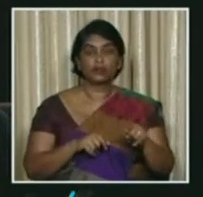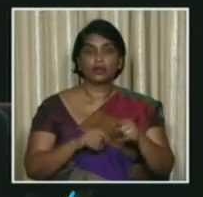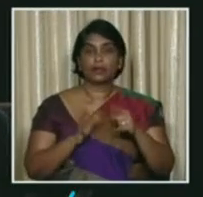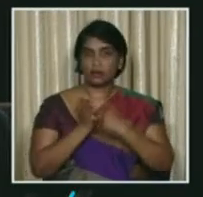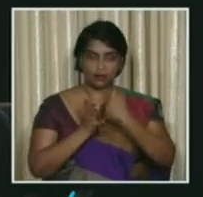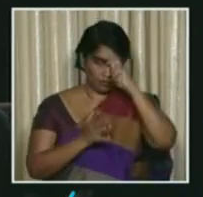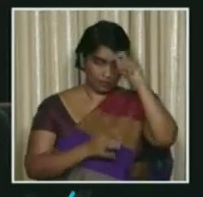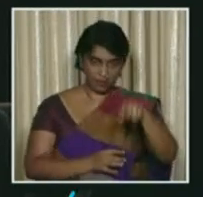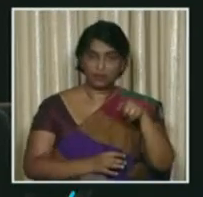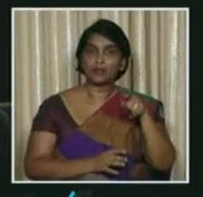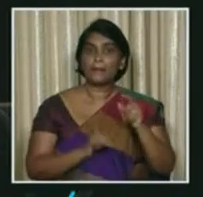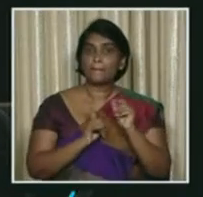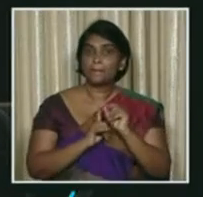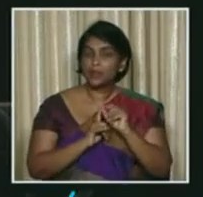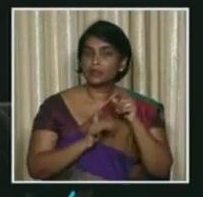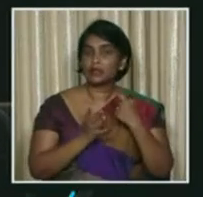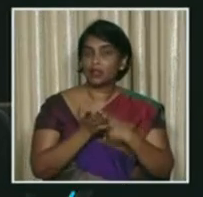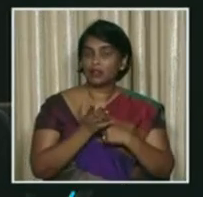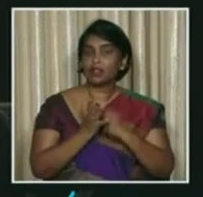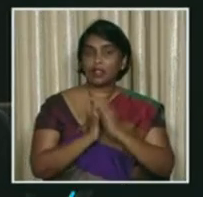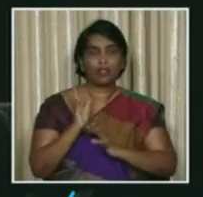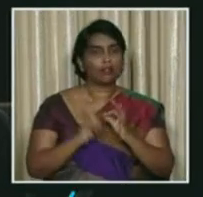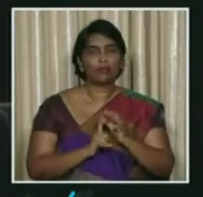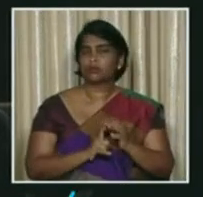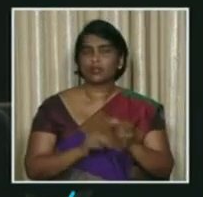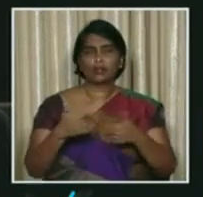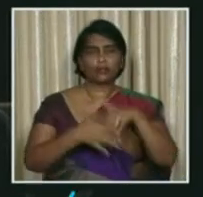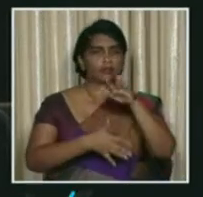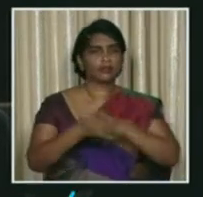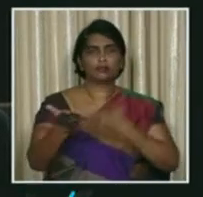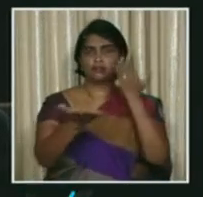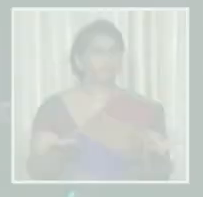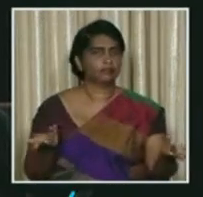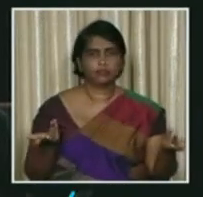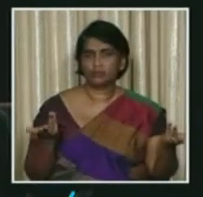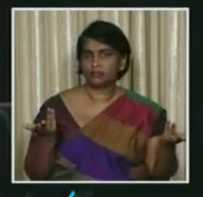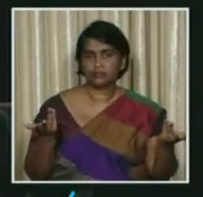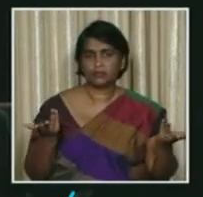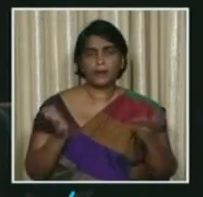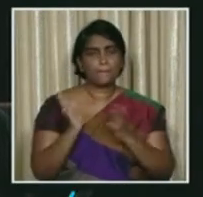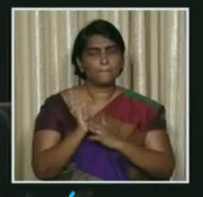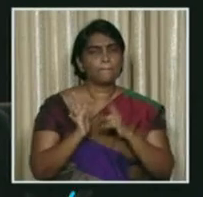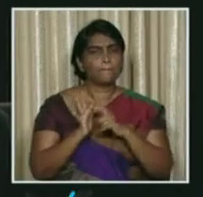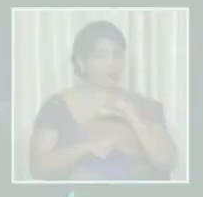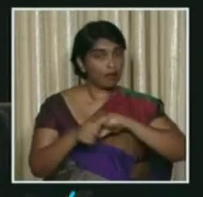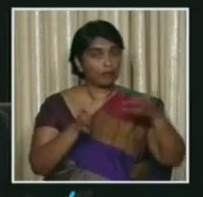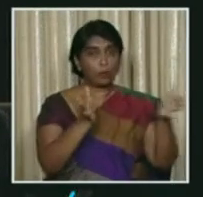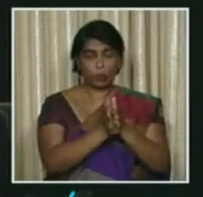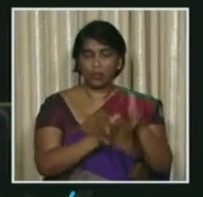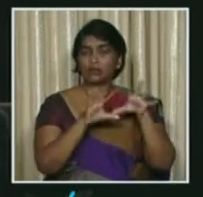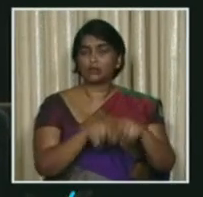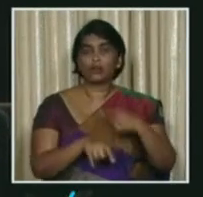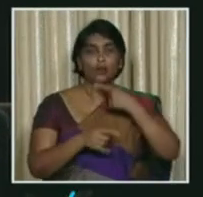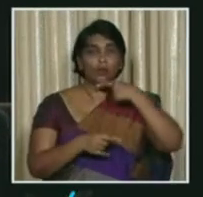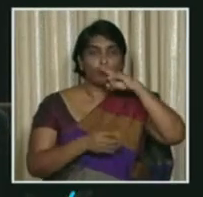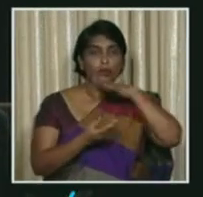රණතුංග මැතිතුමාට. ප්‍රසන්න රණතුංග මැතිතුමා මේ සම්බන්ධව කිසිදු කැබිනට් පත්‍රිකාවක් මේ වෙනතුරු ඉදිරිපත් කළා නැහැ. මීපා ආයතනේ තියෙන තුමාගේ යටතේ සමුද්‍ර